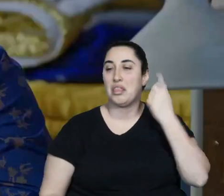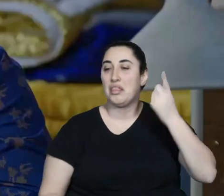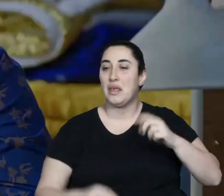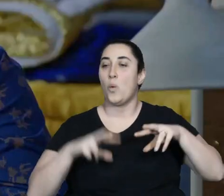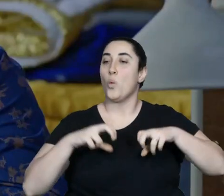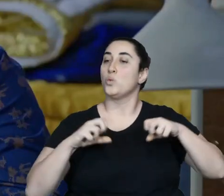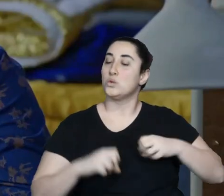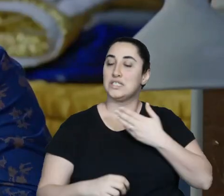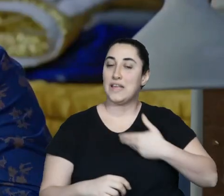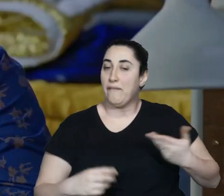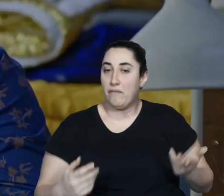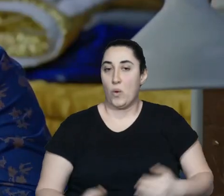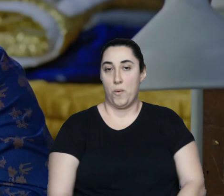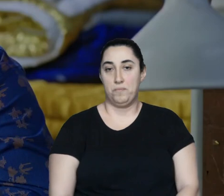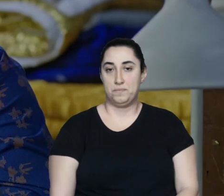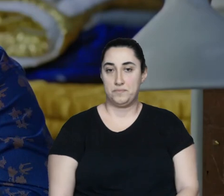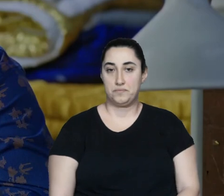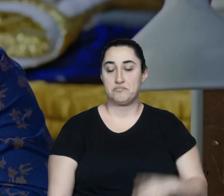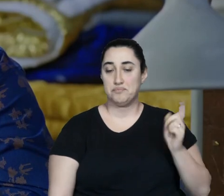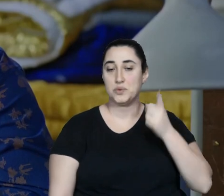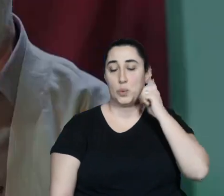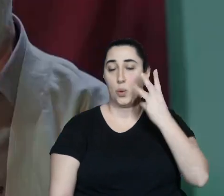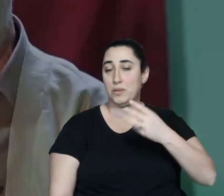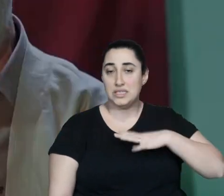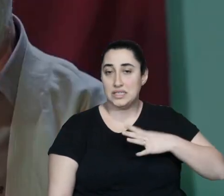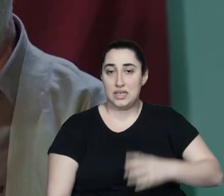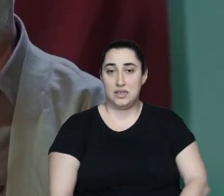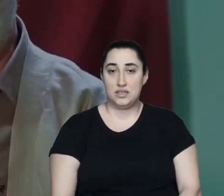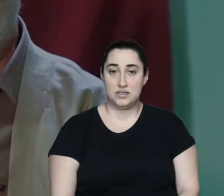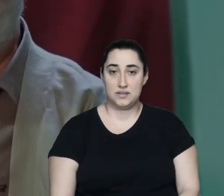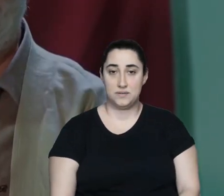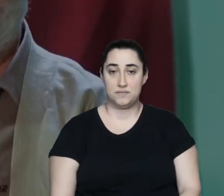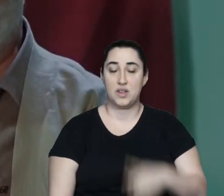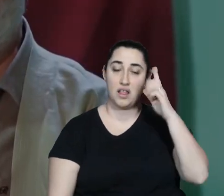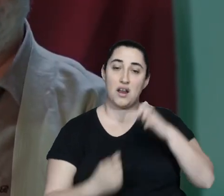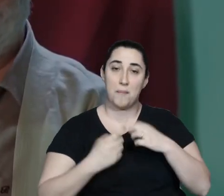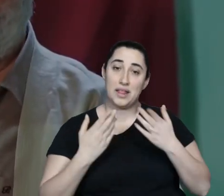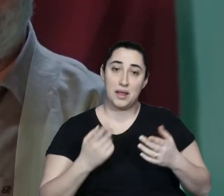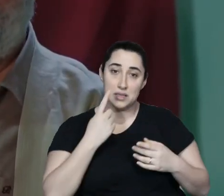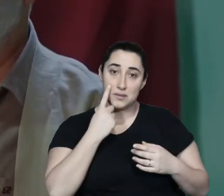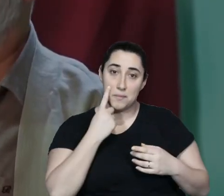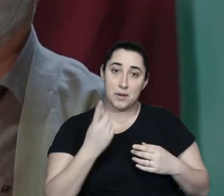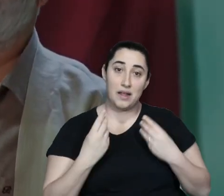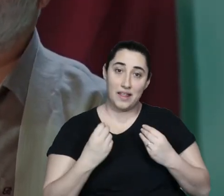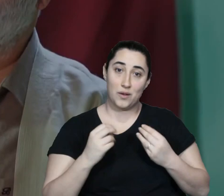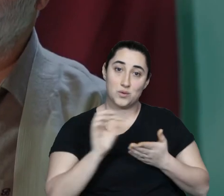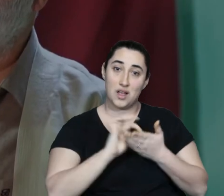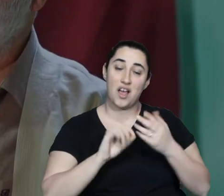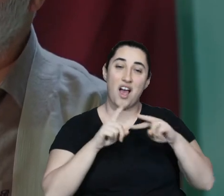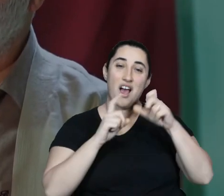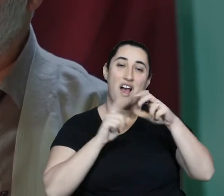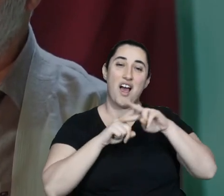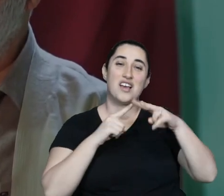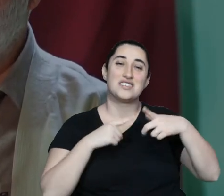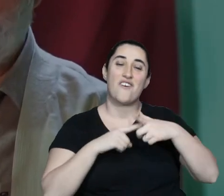makam, kiminin mevki, kiminin şöhret. Allah rahmet eylesin bak. Ne güzel söylemiş Asaf